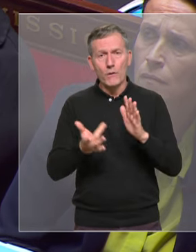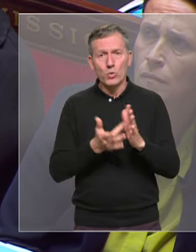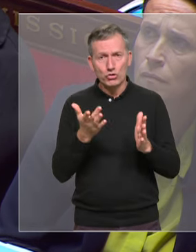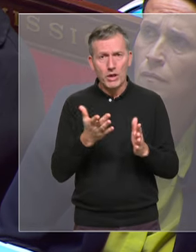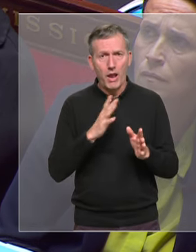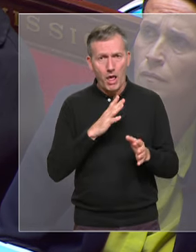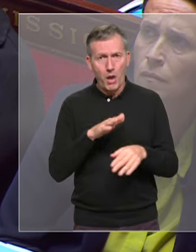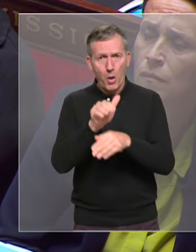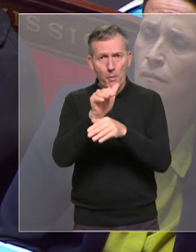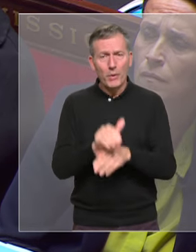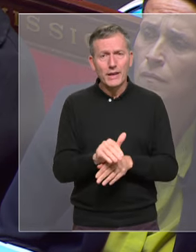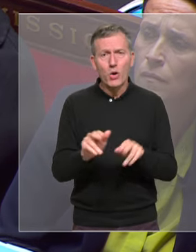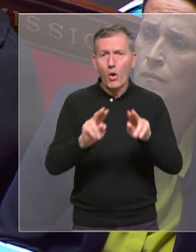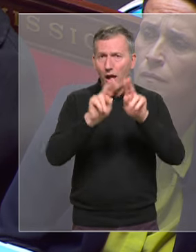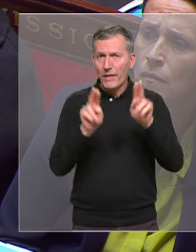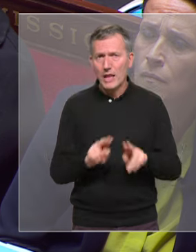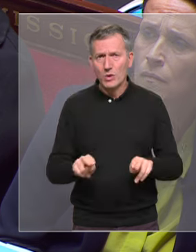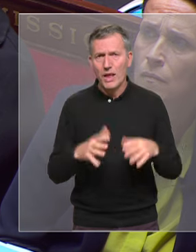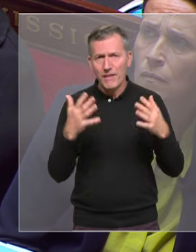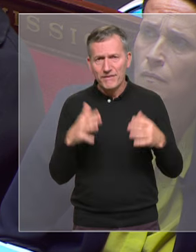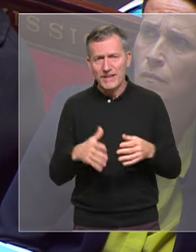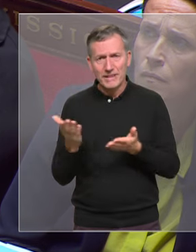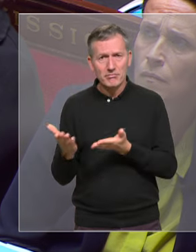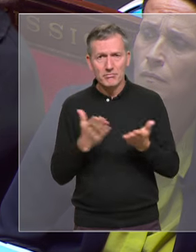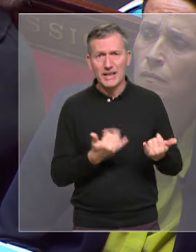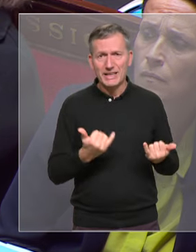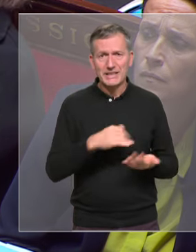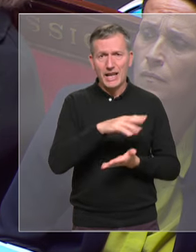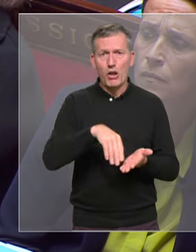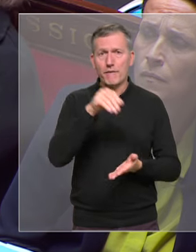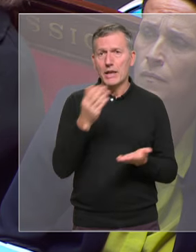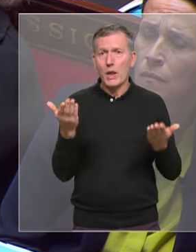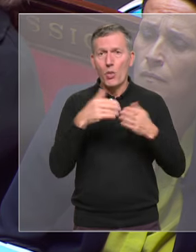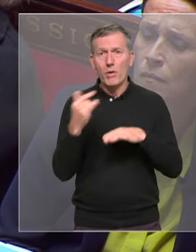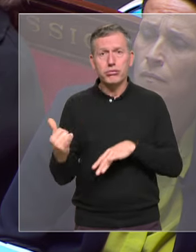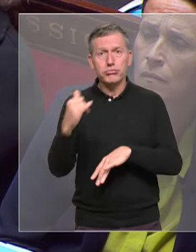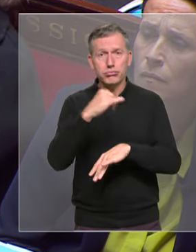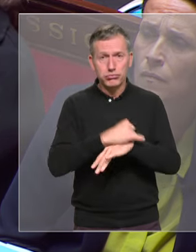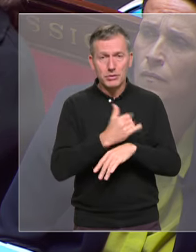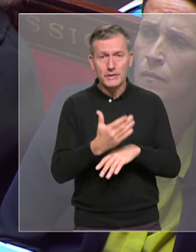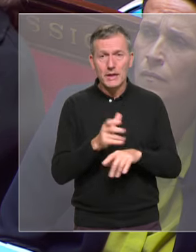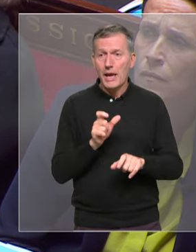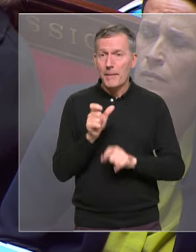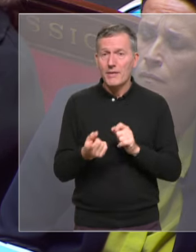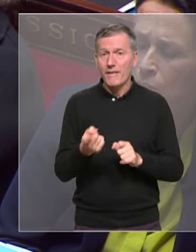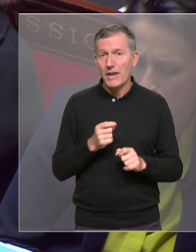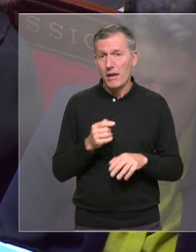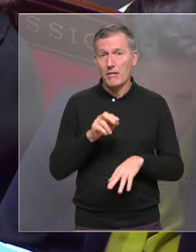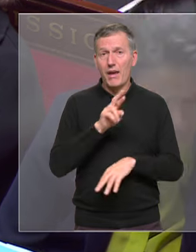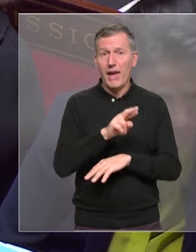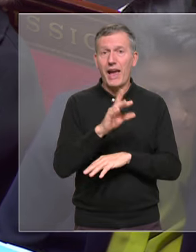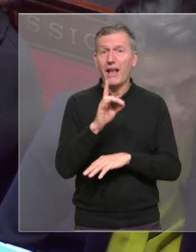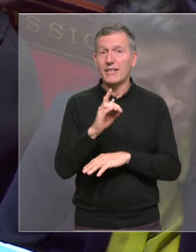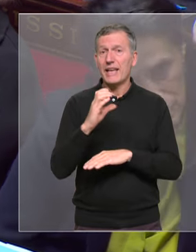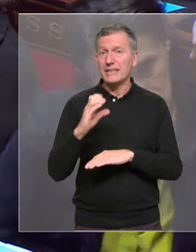d'une protection internationale, ont été ainsi acheminées en Île-de-France cette nuit. Elles viennent de République démocratique du Congo,